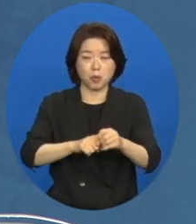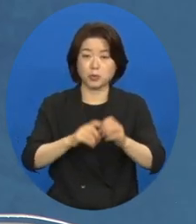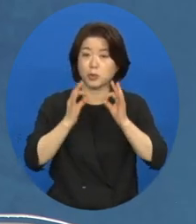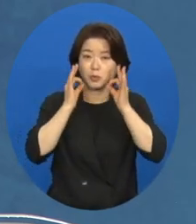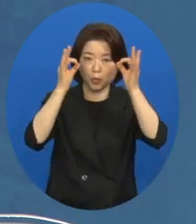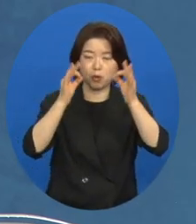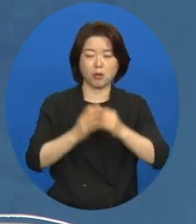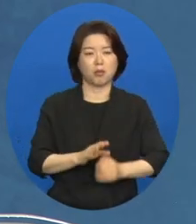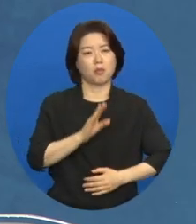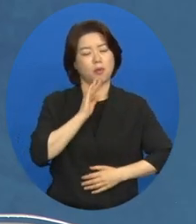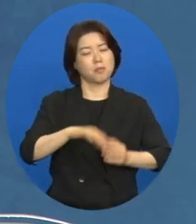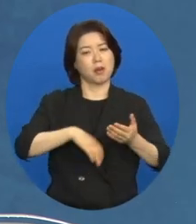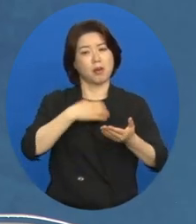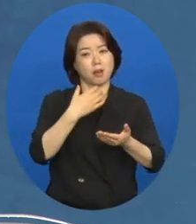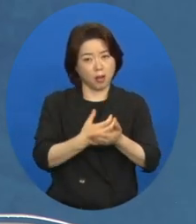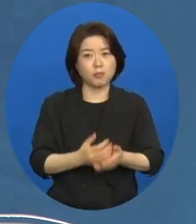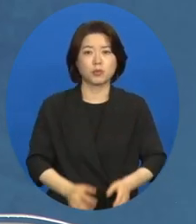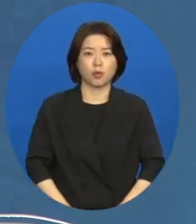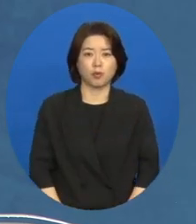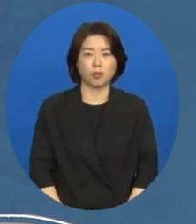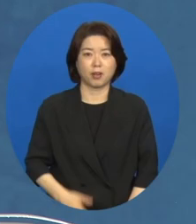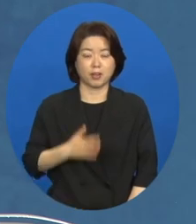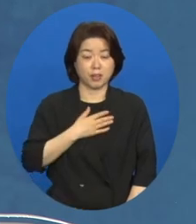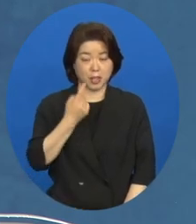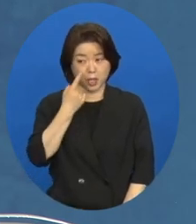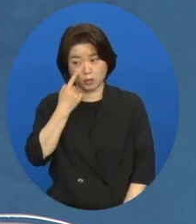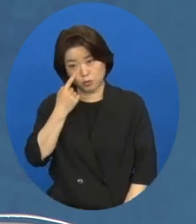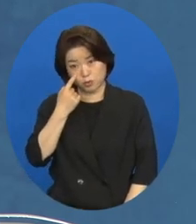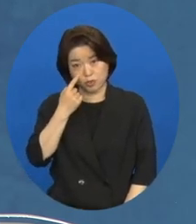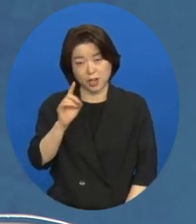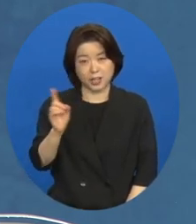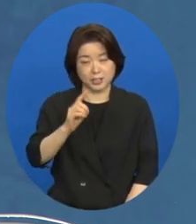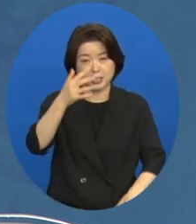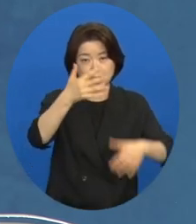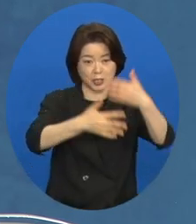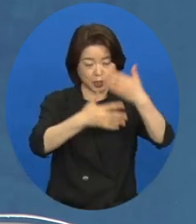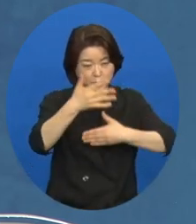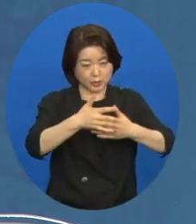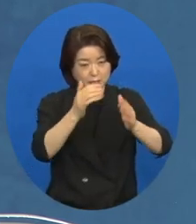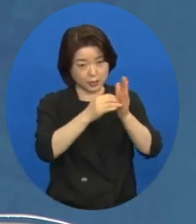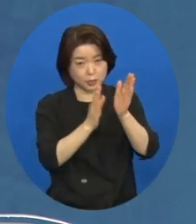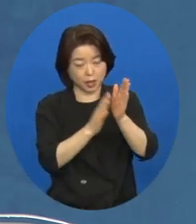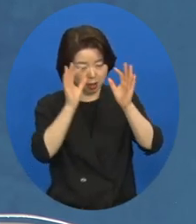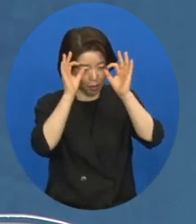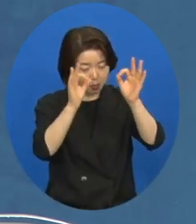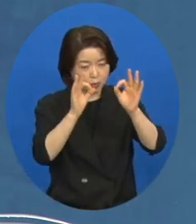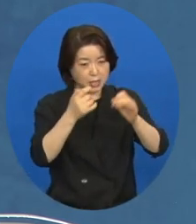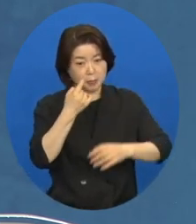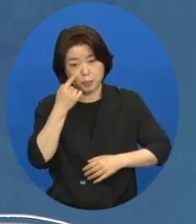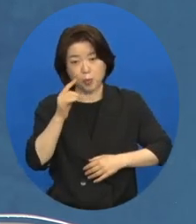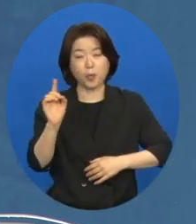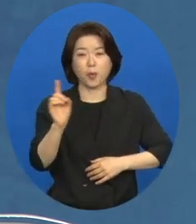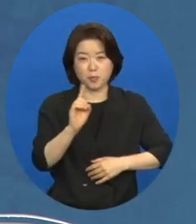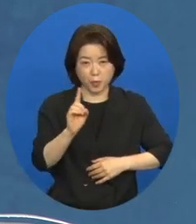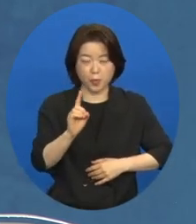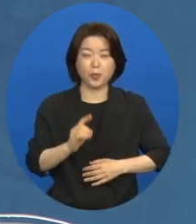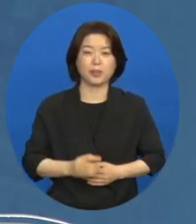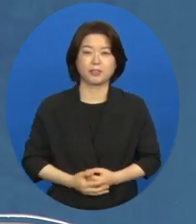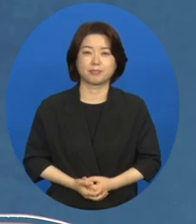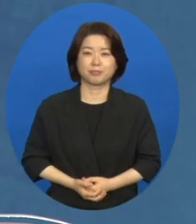참 감동이 되었어요. 근데 제 눈길을 사로잡았던 그 영상 다큐멘터리를 보면서 눈길을 사로잡았던 장면이